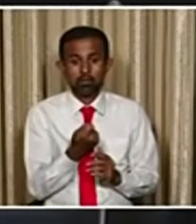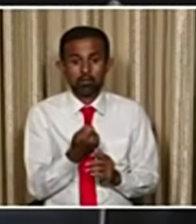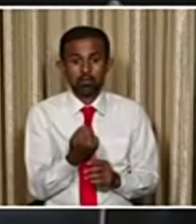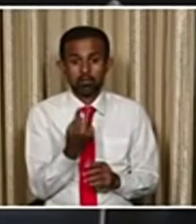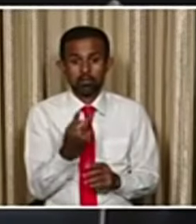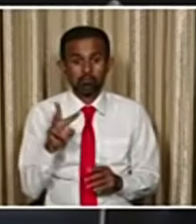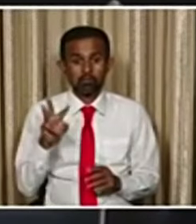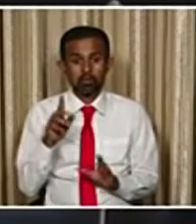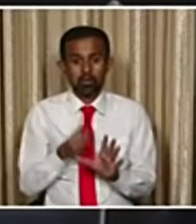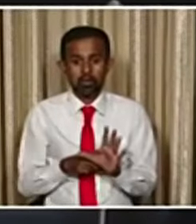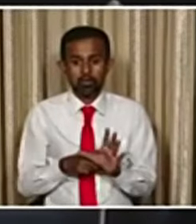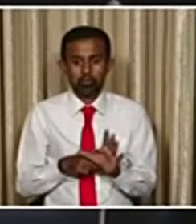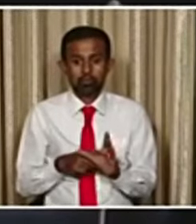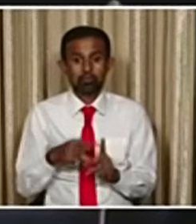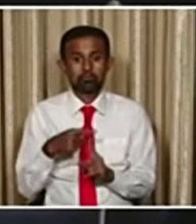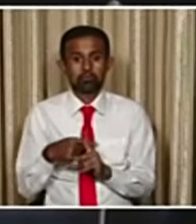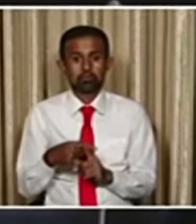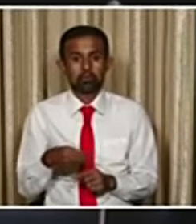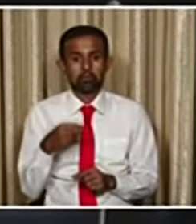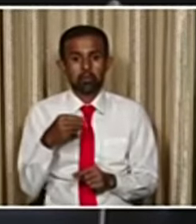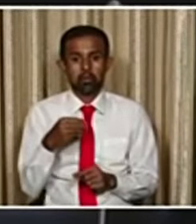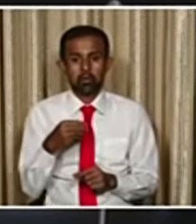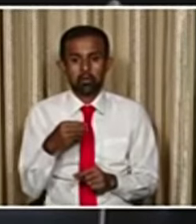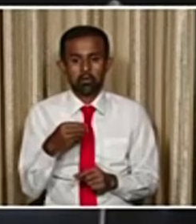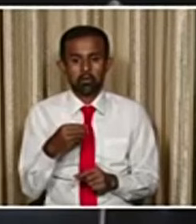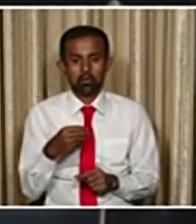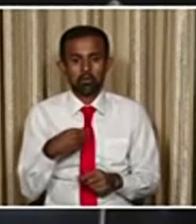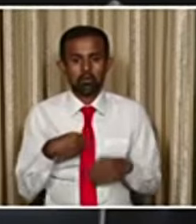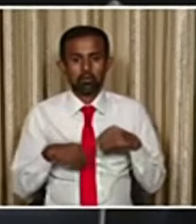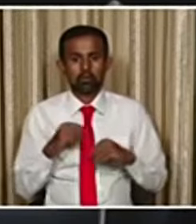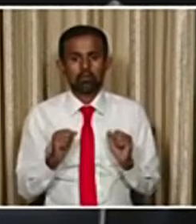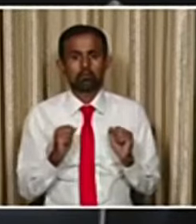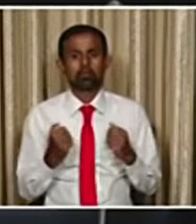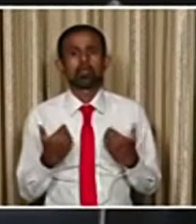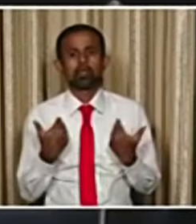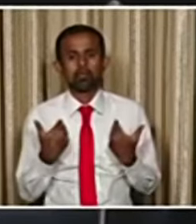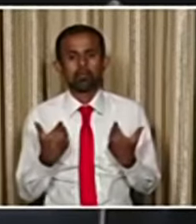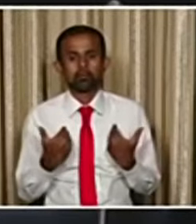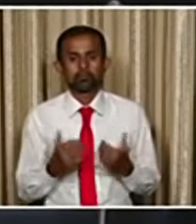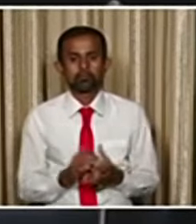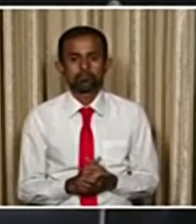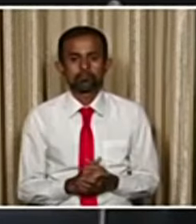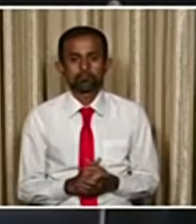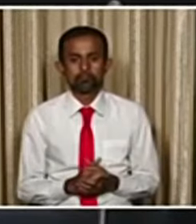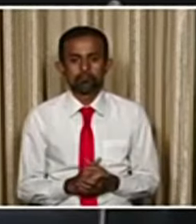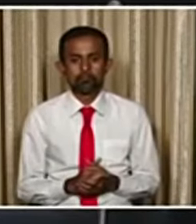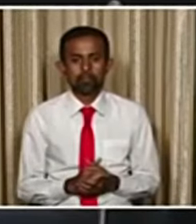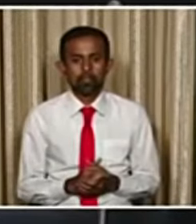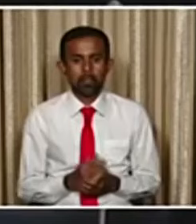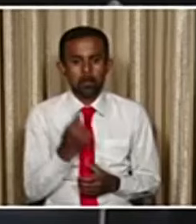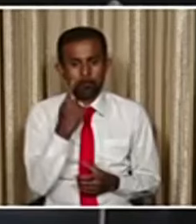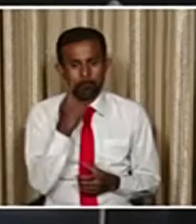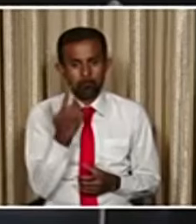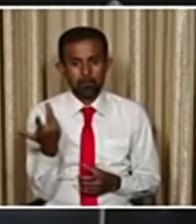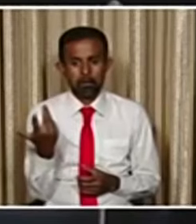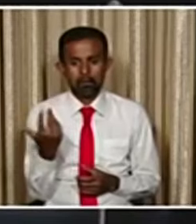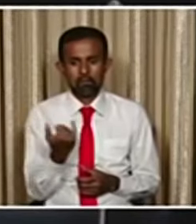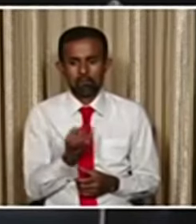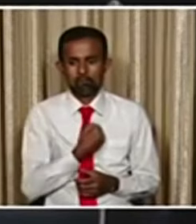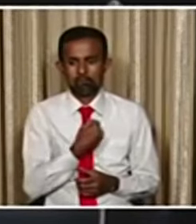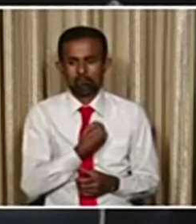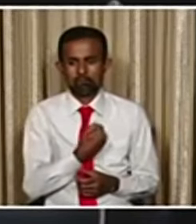එකක් 2023 වෙනකොට අපිට ගේන්න පුළුවන් වෙලා තියෙනවා. එහෙනම් අපි මොකද ඡන්දකට බය වෙන්නේ? මේක පේන්නේ නැත්තේ